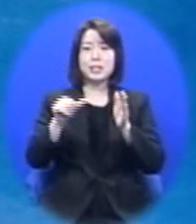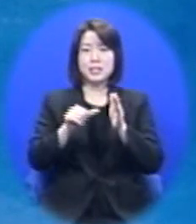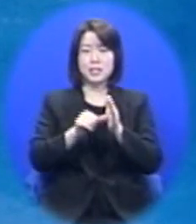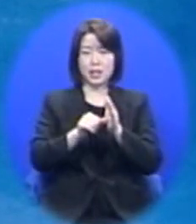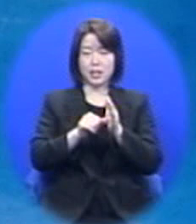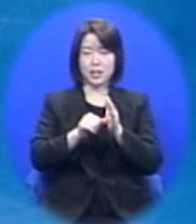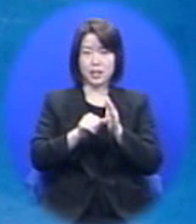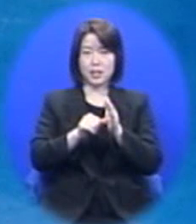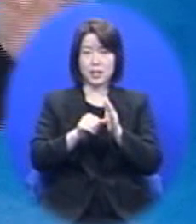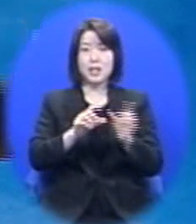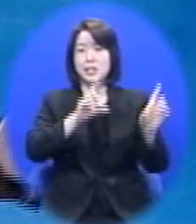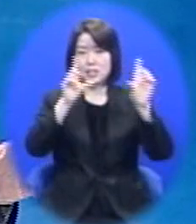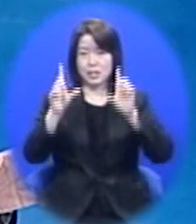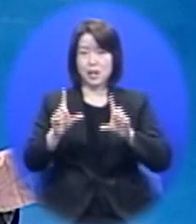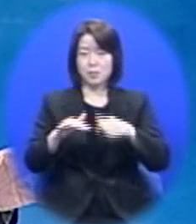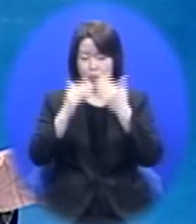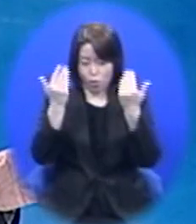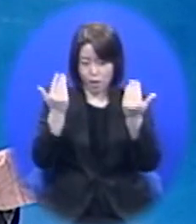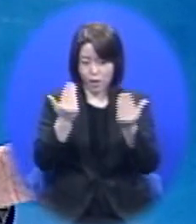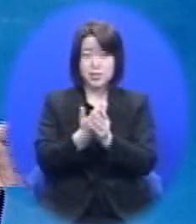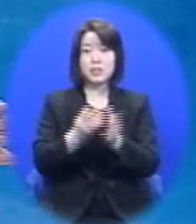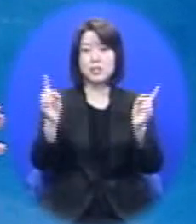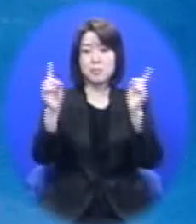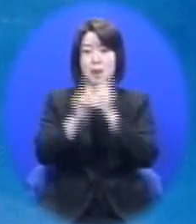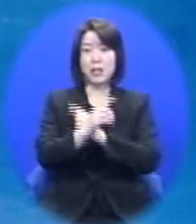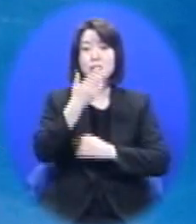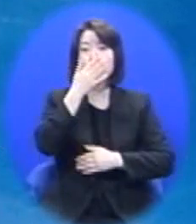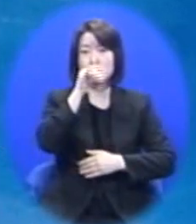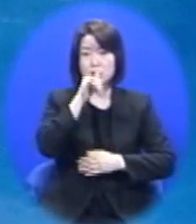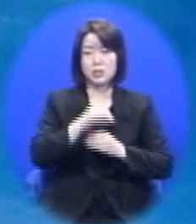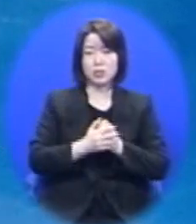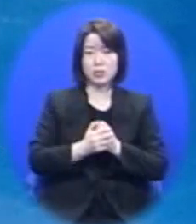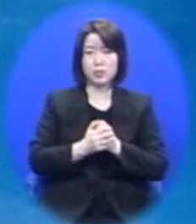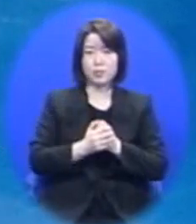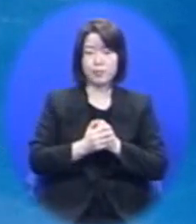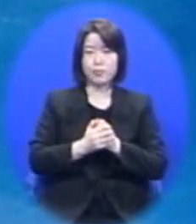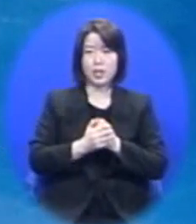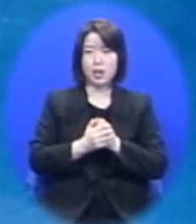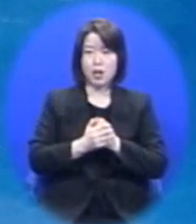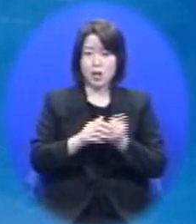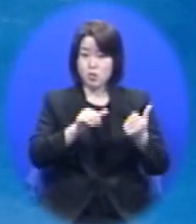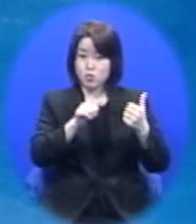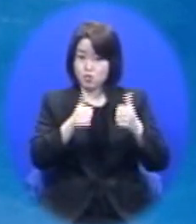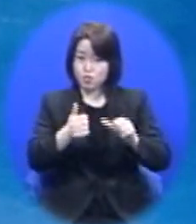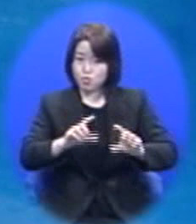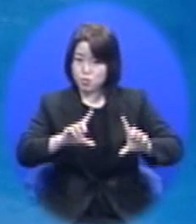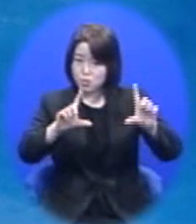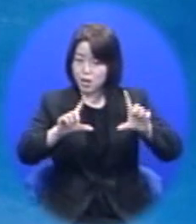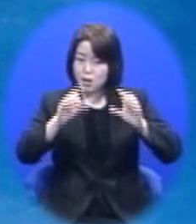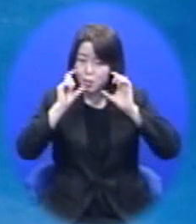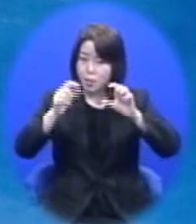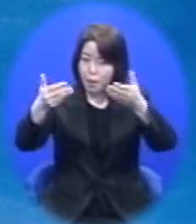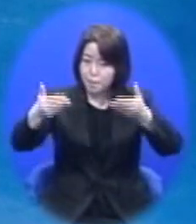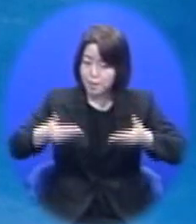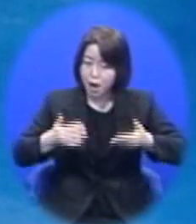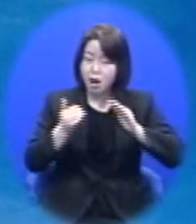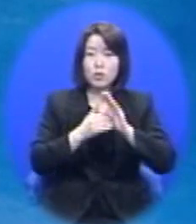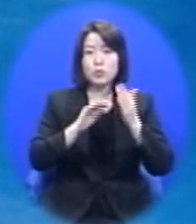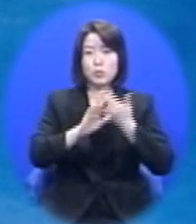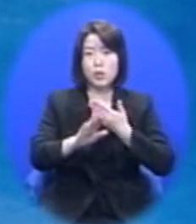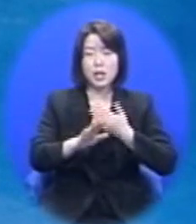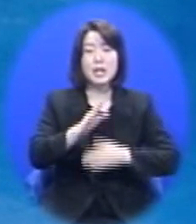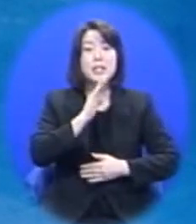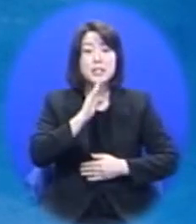삶이 완전히 달라질 수 있는데, 시한부 인생 판정을 받고 난 다음에서 실제로